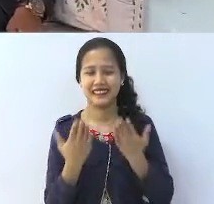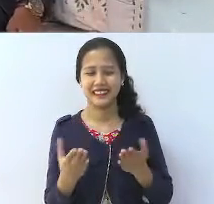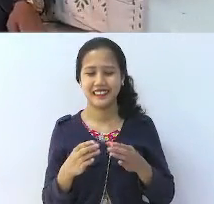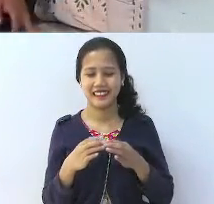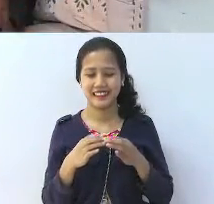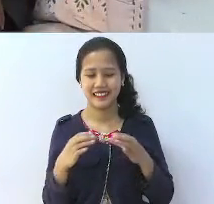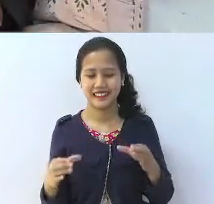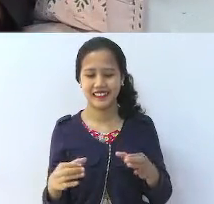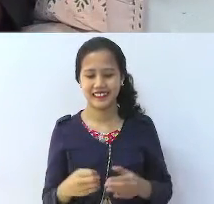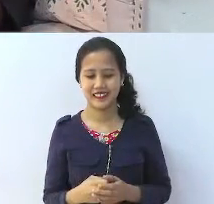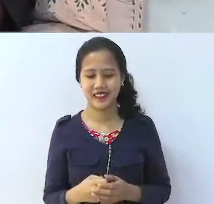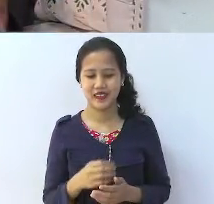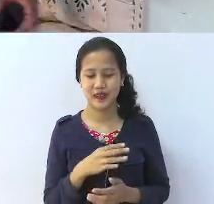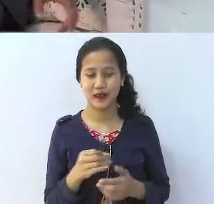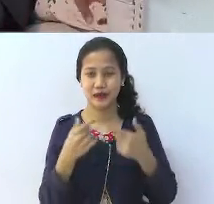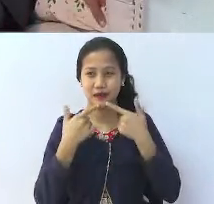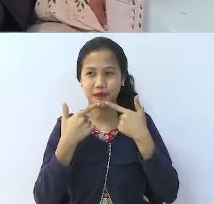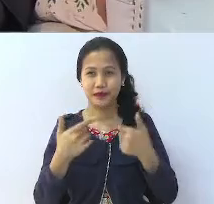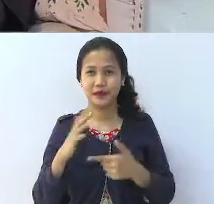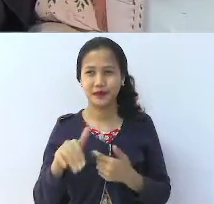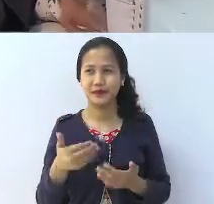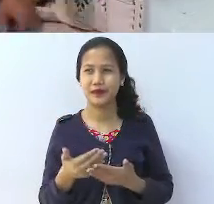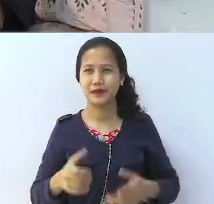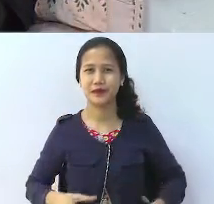ano tawag dito?